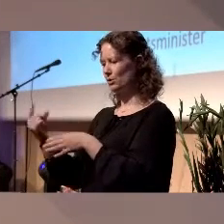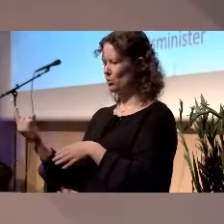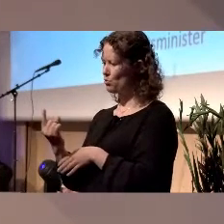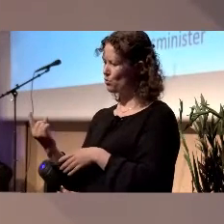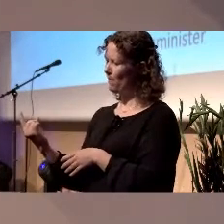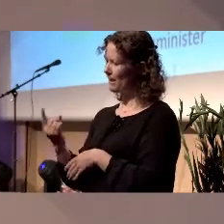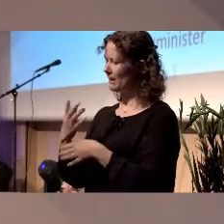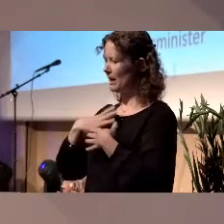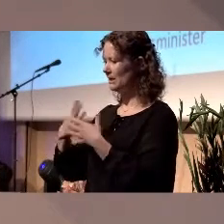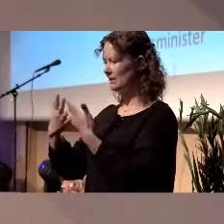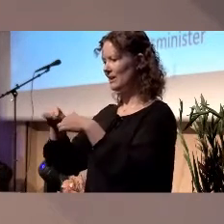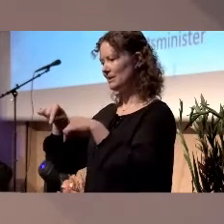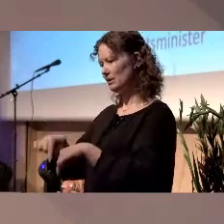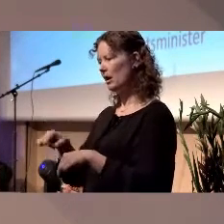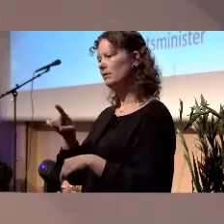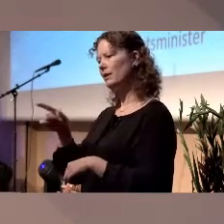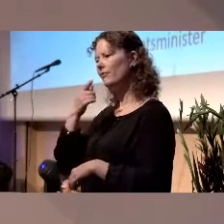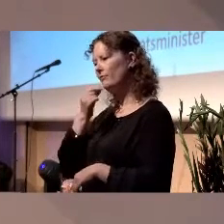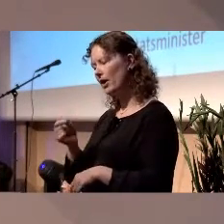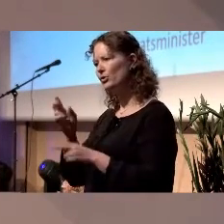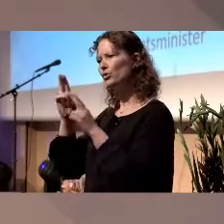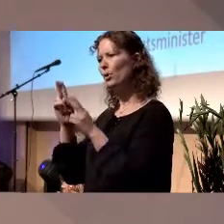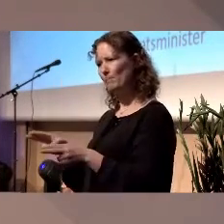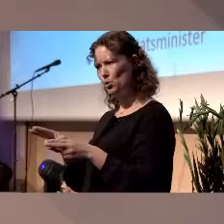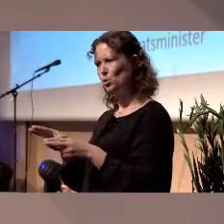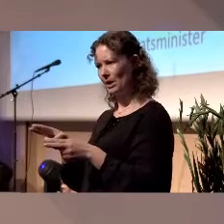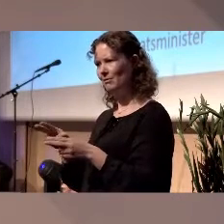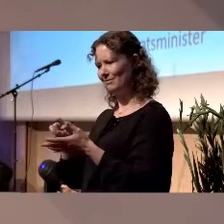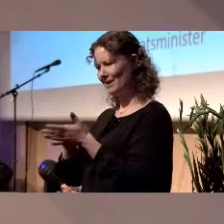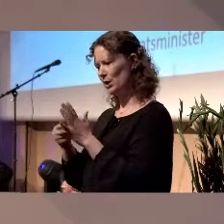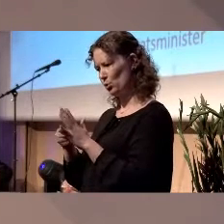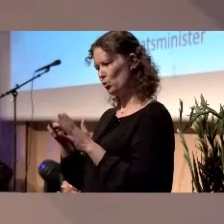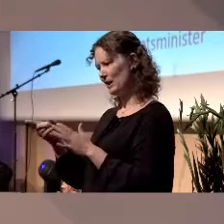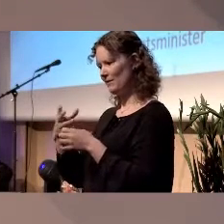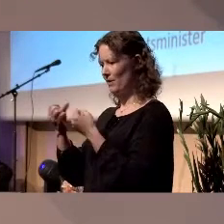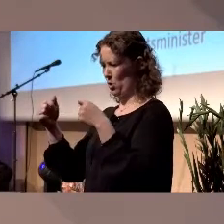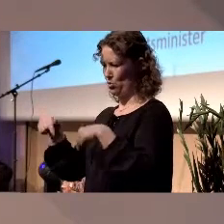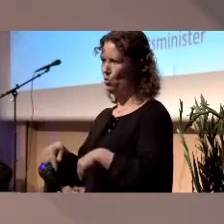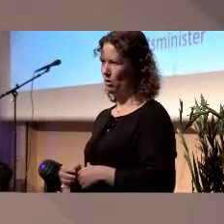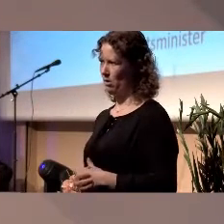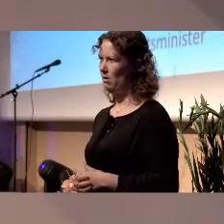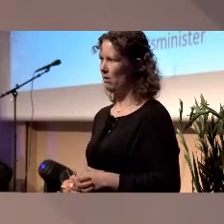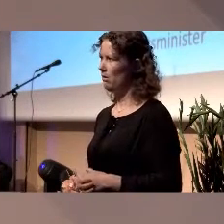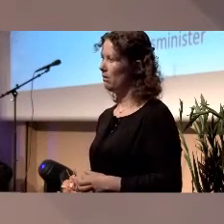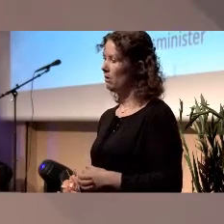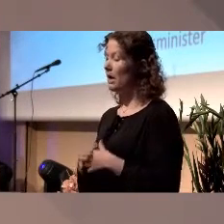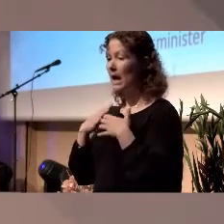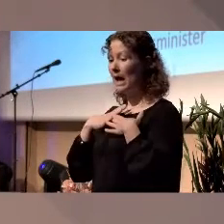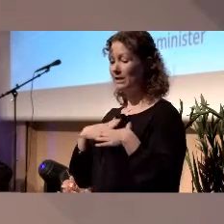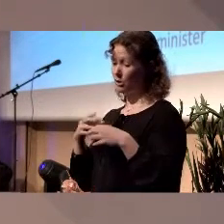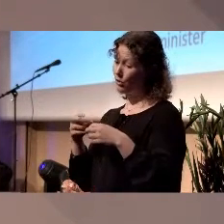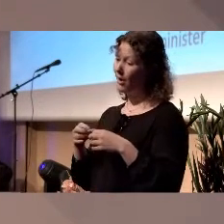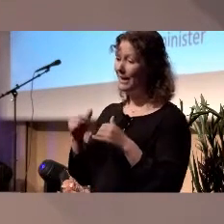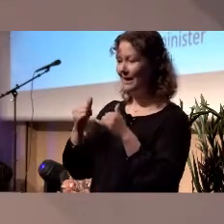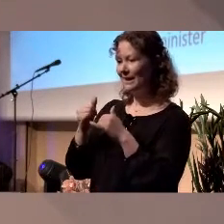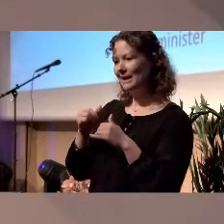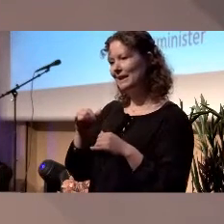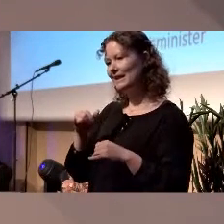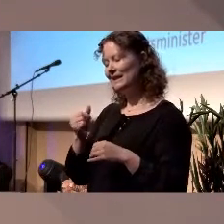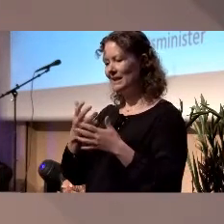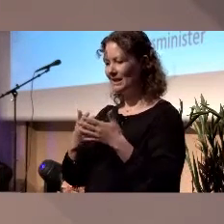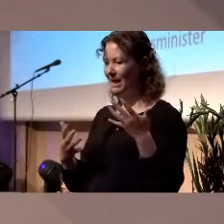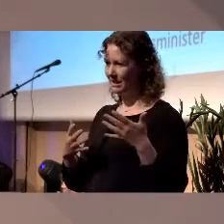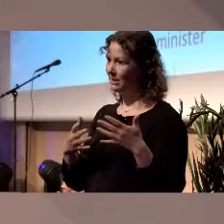helsevesenet i dag, de er faktisk vant til å bruke det til helt andre områder. Helse, altså internett og sosiale medier er som sagt